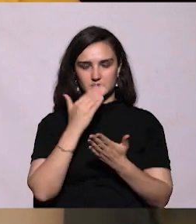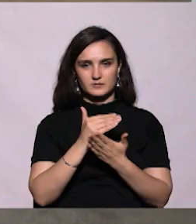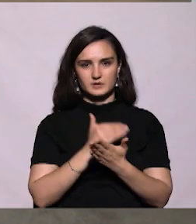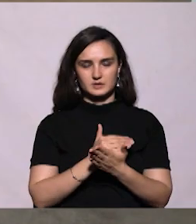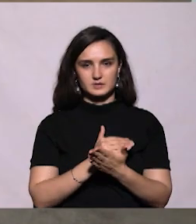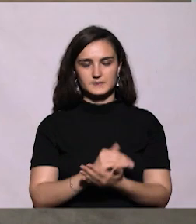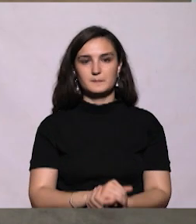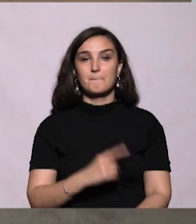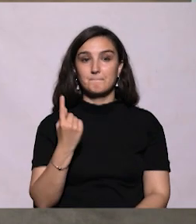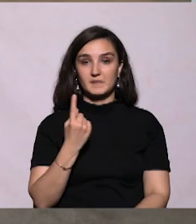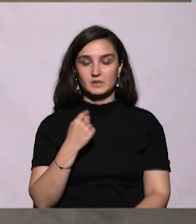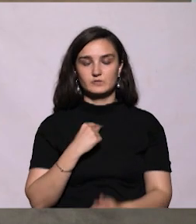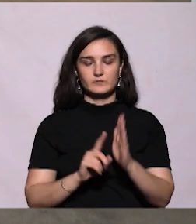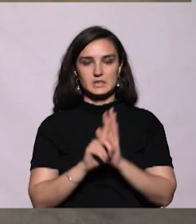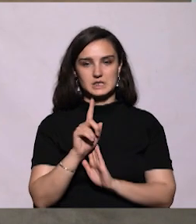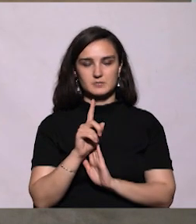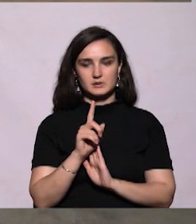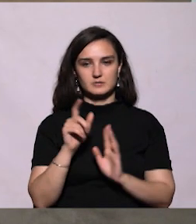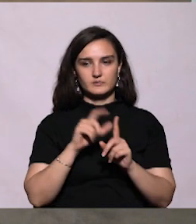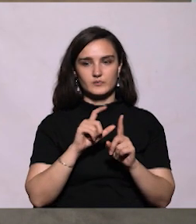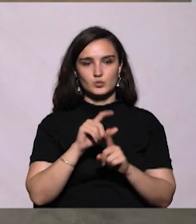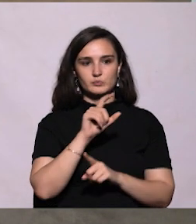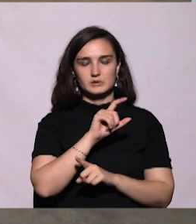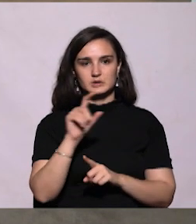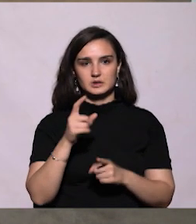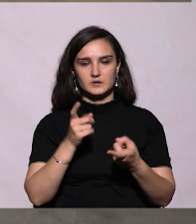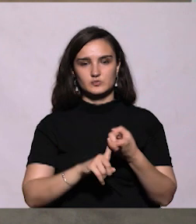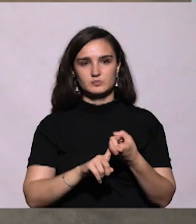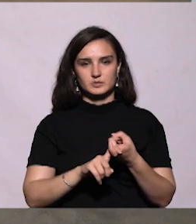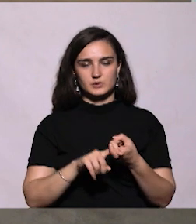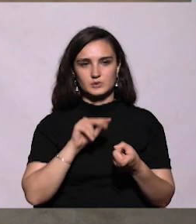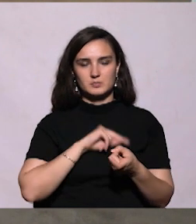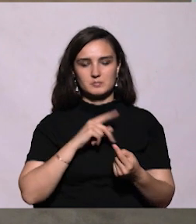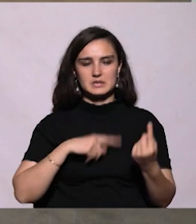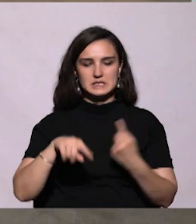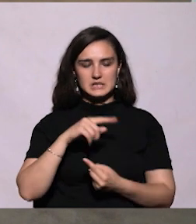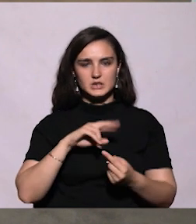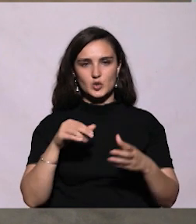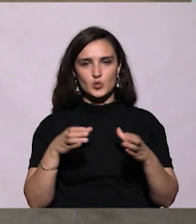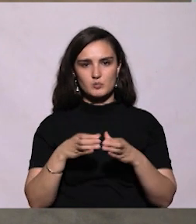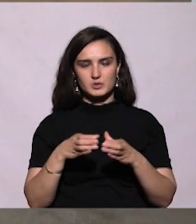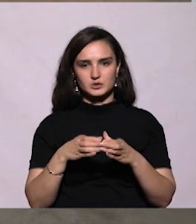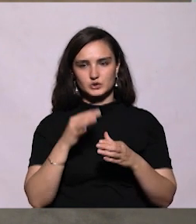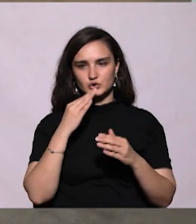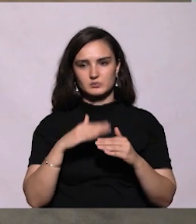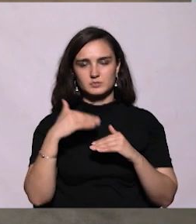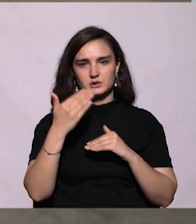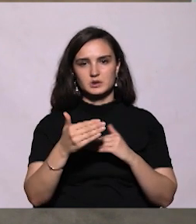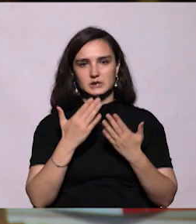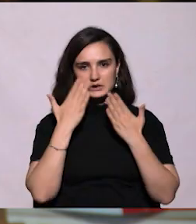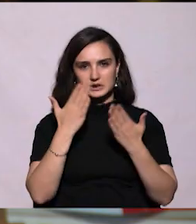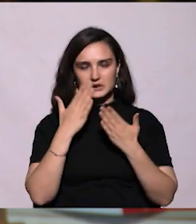გაკვეთილს. First, we began with vocabulary connected with companies and business. After that, we had a